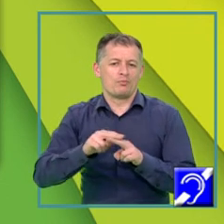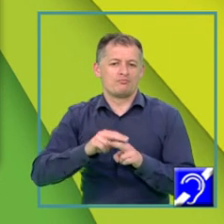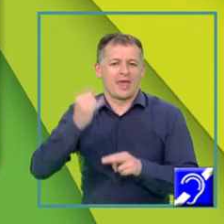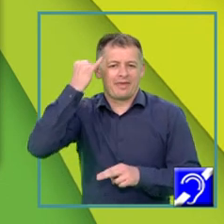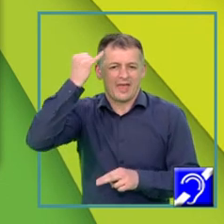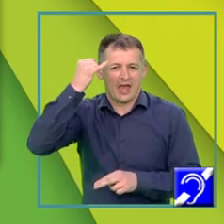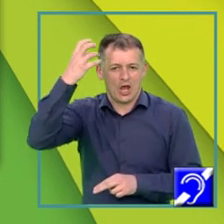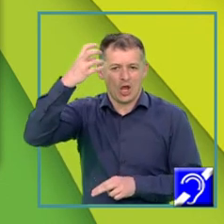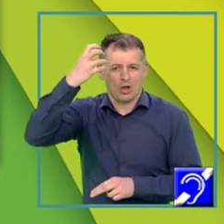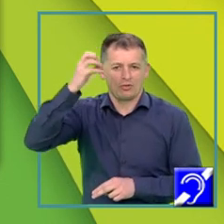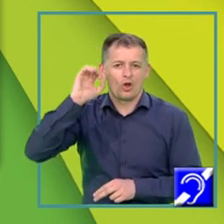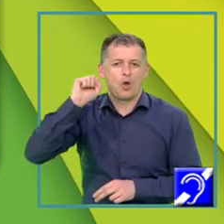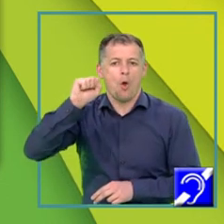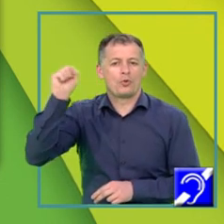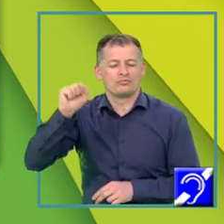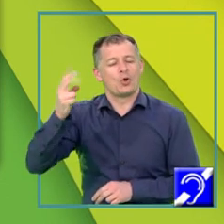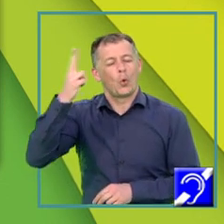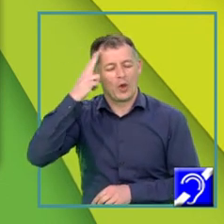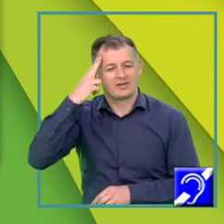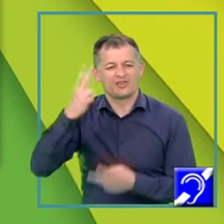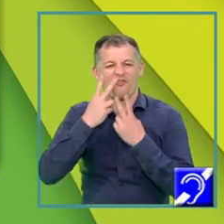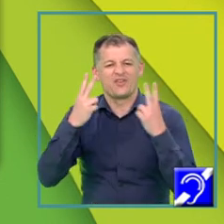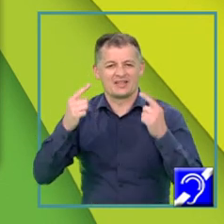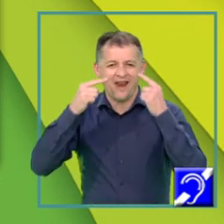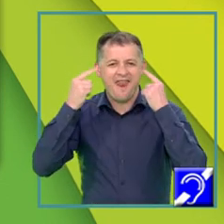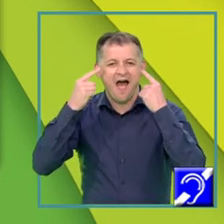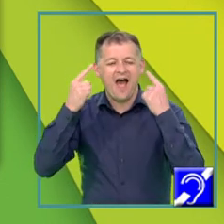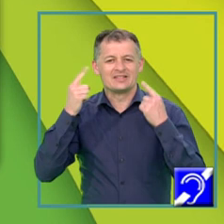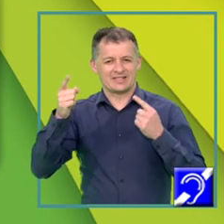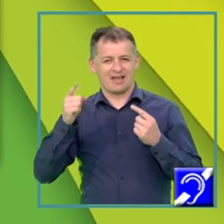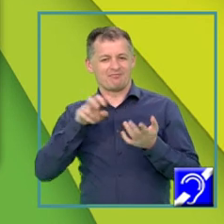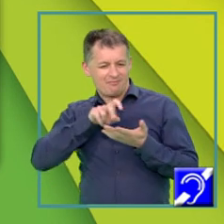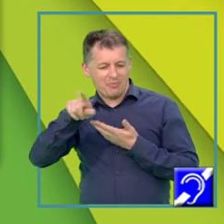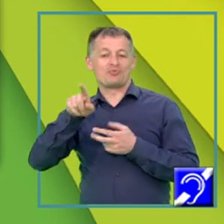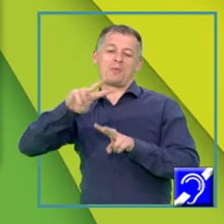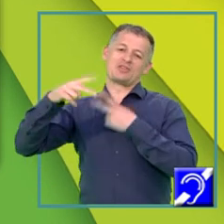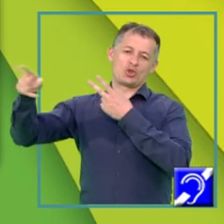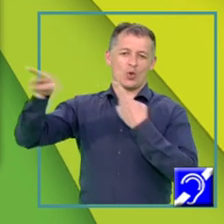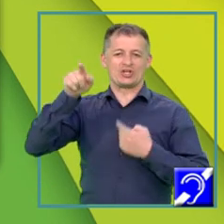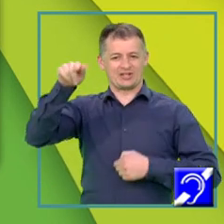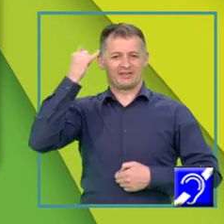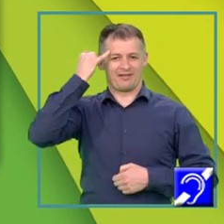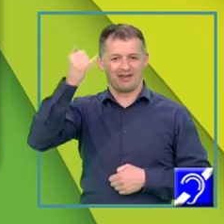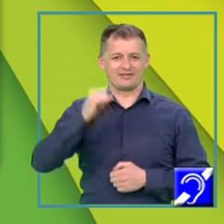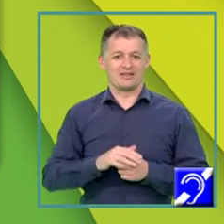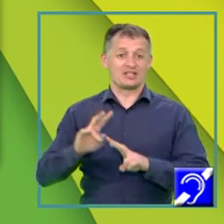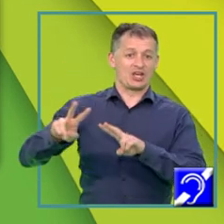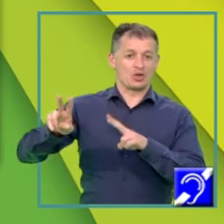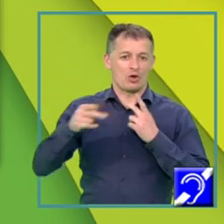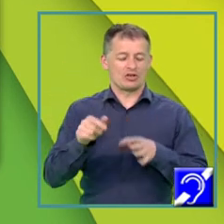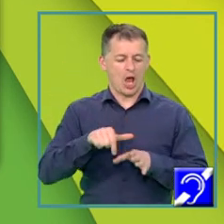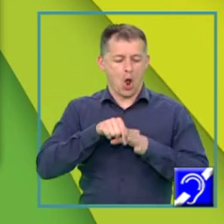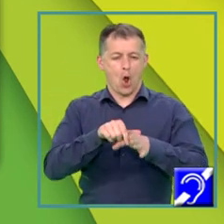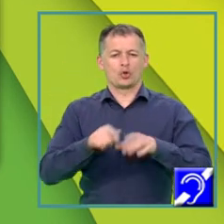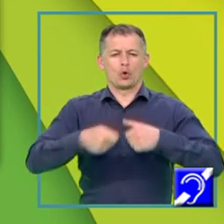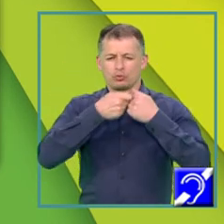Știți, celebrele lui vizite în Asia comunistă și de acolo se întoarce cu aceste idei. Drept urmare, se revenea la controlul